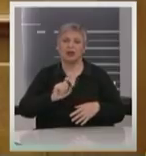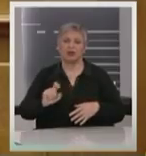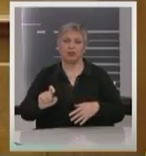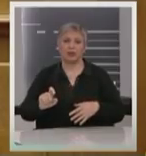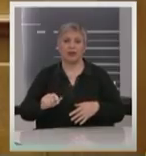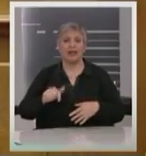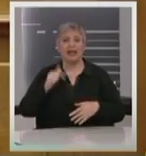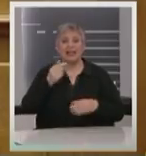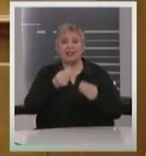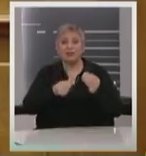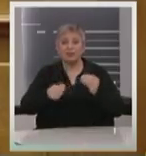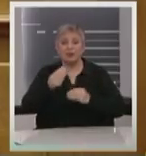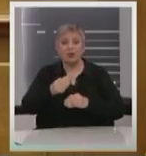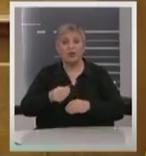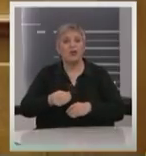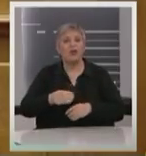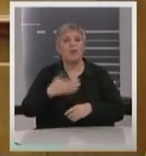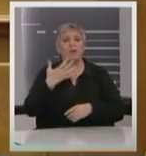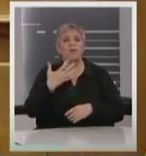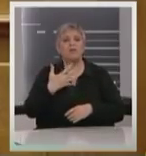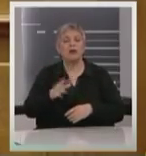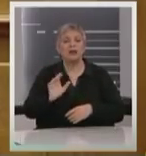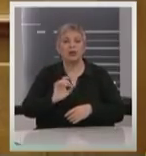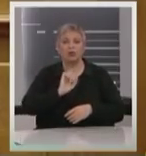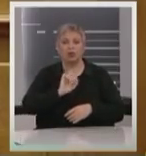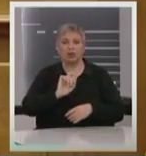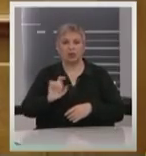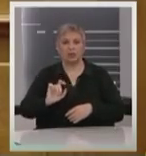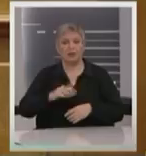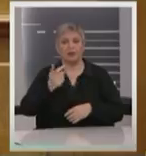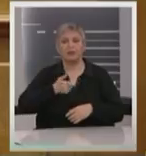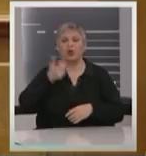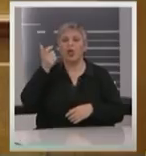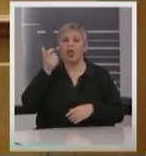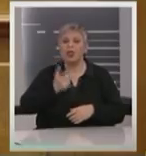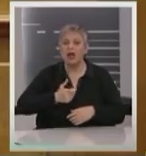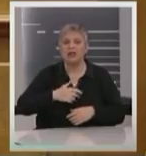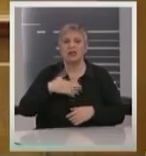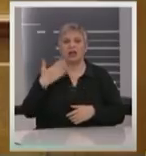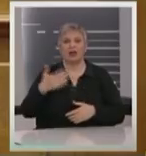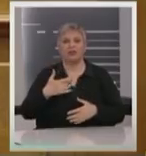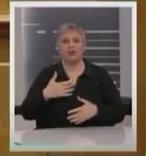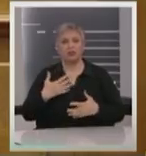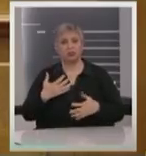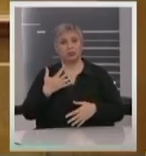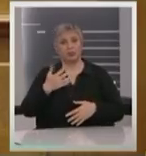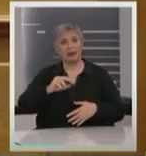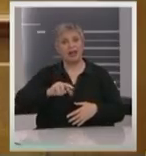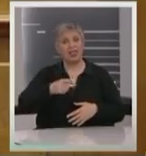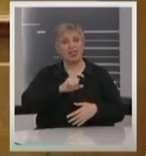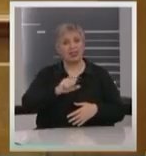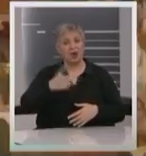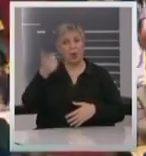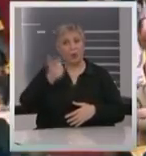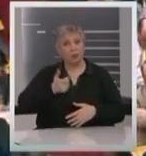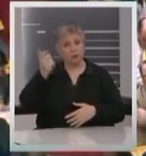κατά μισό δις, παρότι έχετε πάρει 5 δις δάνεια, ειδικά για την αποπληρωμή τους. Και φυσικά,